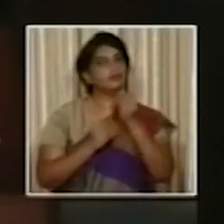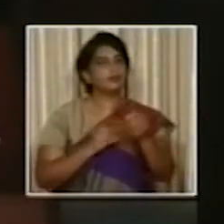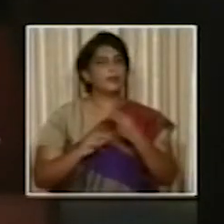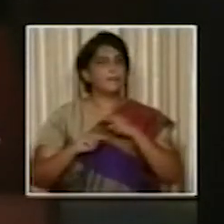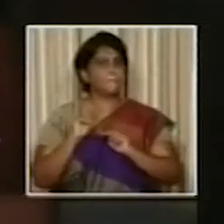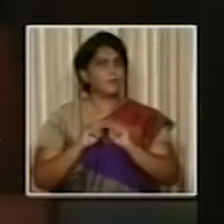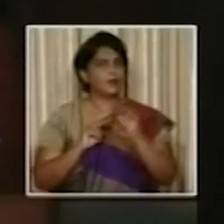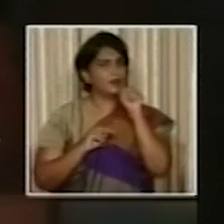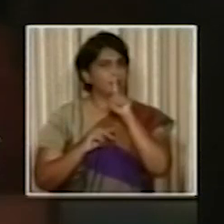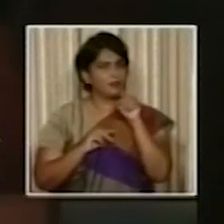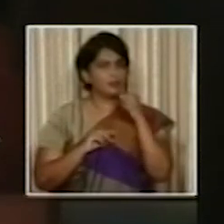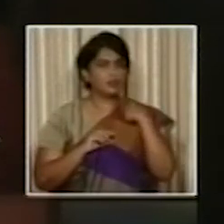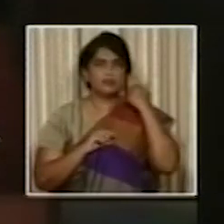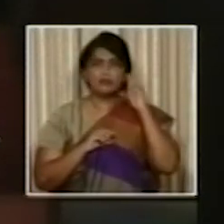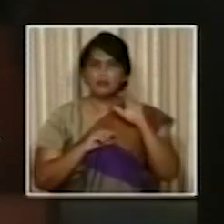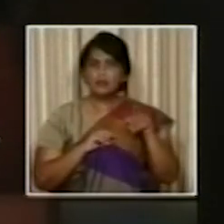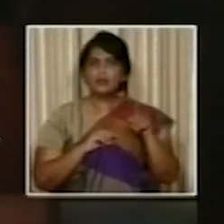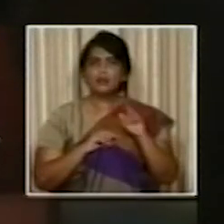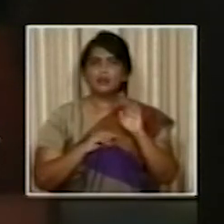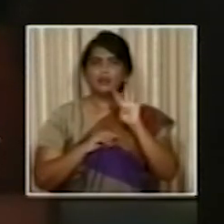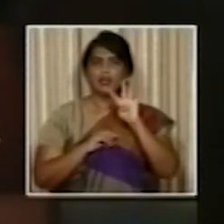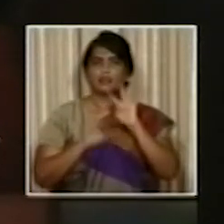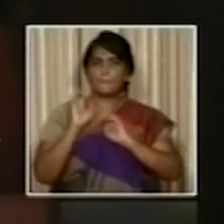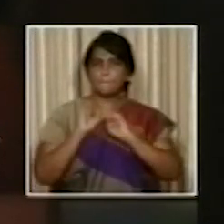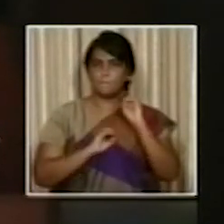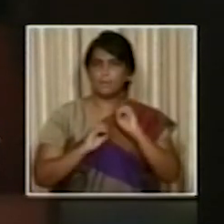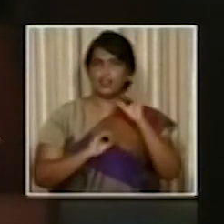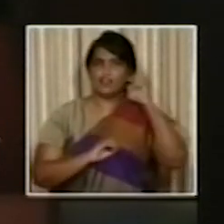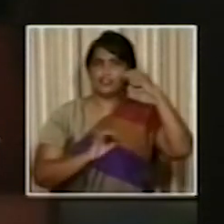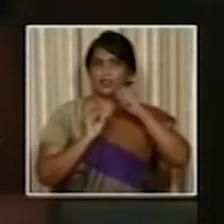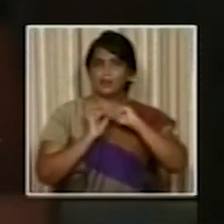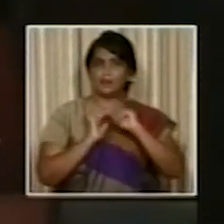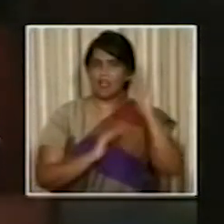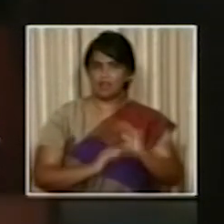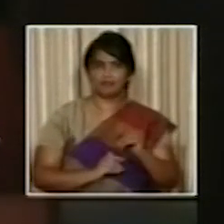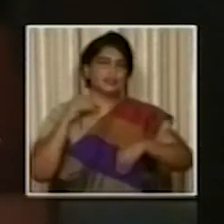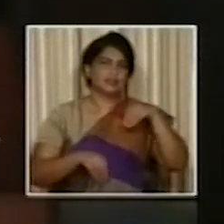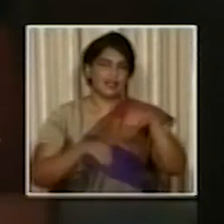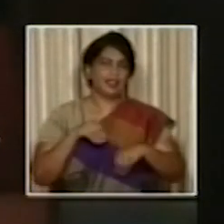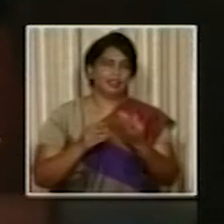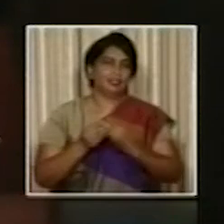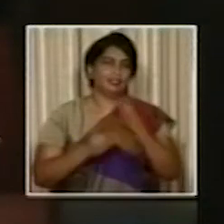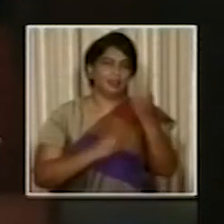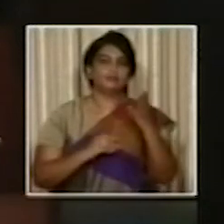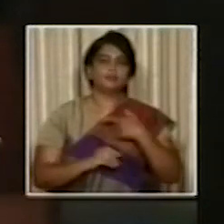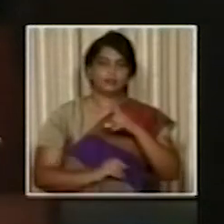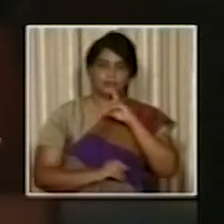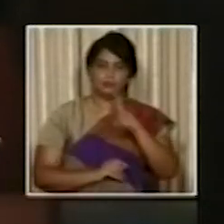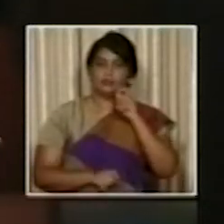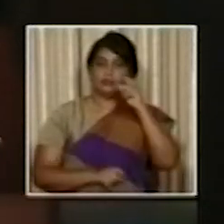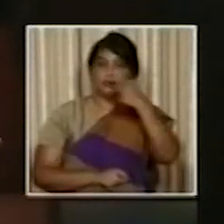முடியாது. அது தேர்தலுக்கான நடைமுறை. மக்களுக்கு உணரக்கூடிய விலை குறைப்பை மேற்கொள்ளுமாறு நாம் கோரிக்கை விடுக்கிறோம்.